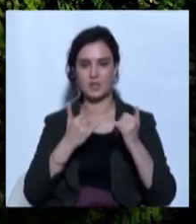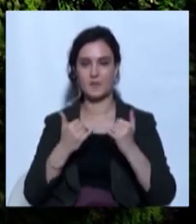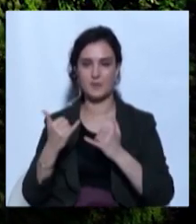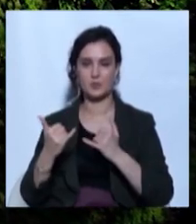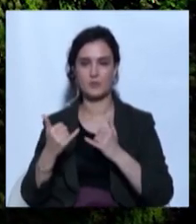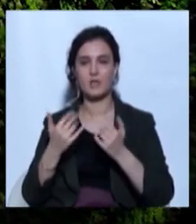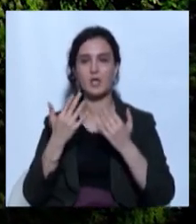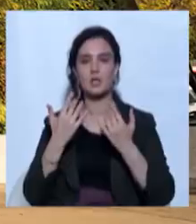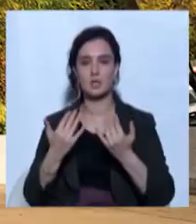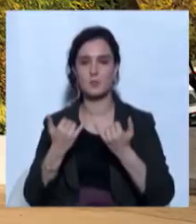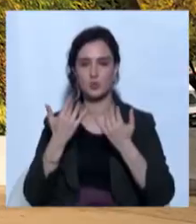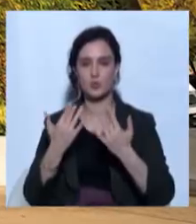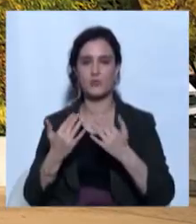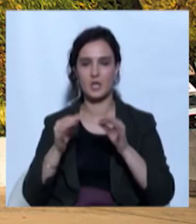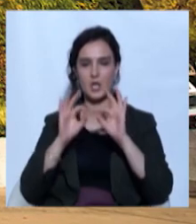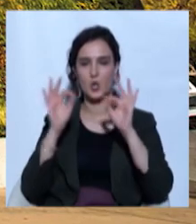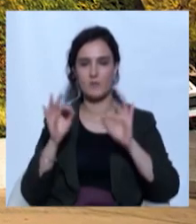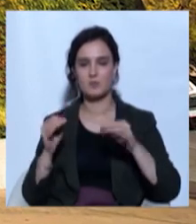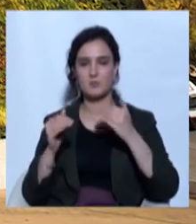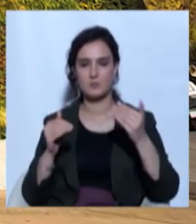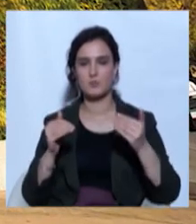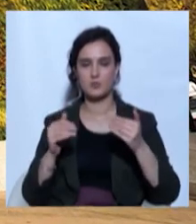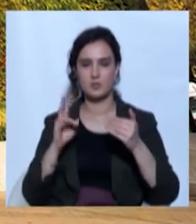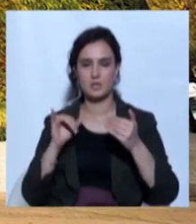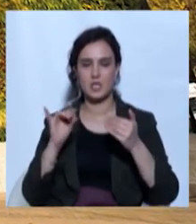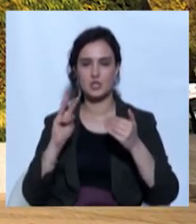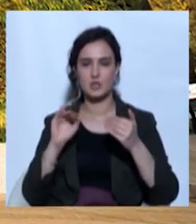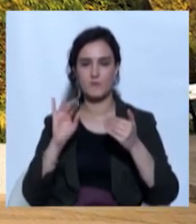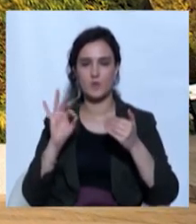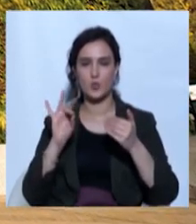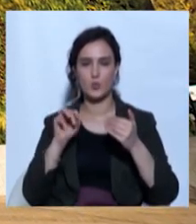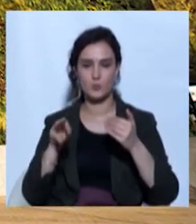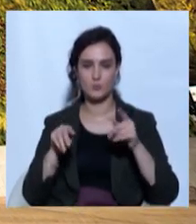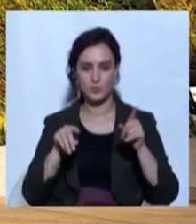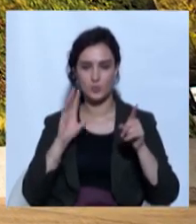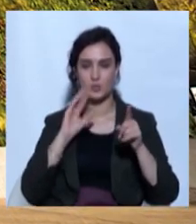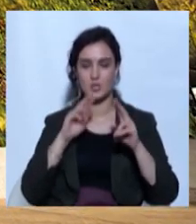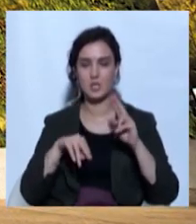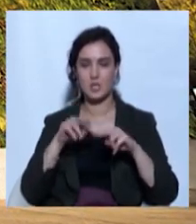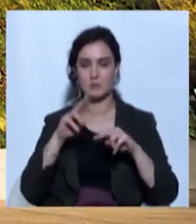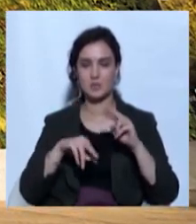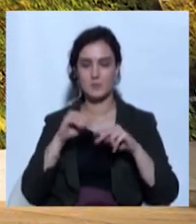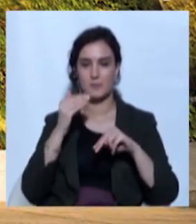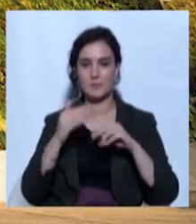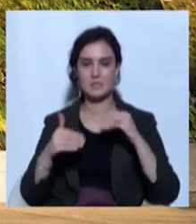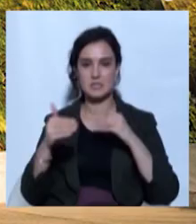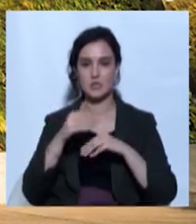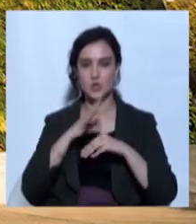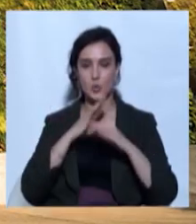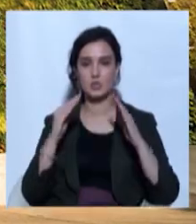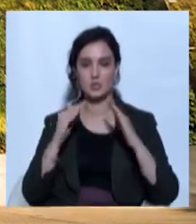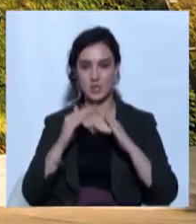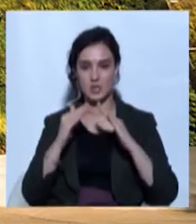თანამედროვე ხელოვნების საგამოფენო სივრცე, კაიშა ფორუმი, რომელსაც როდესაც აგებდნენ, მის წინ იყო